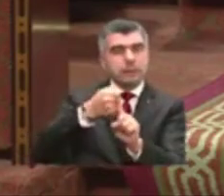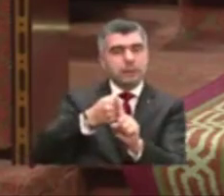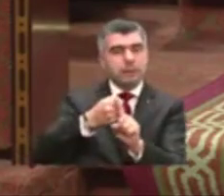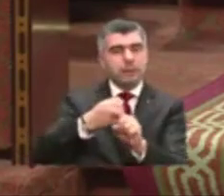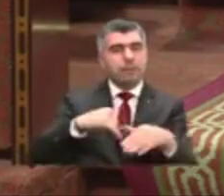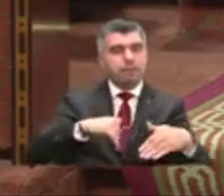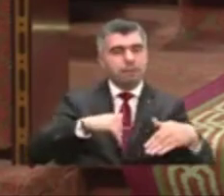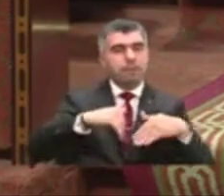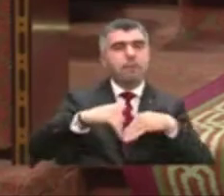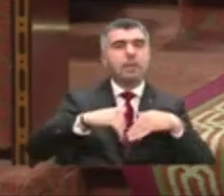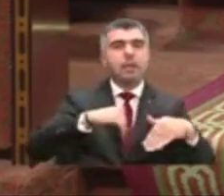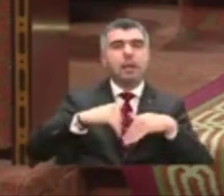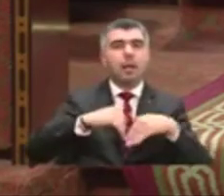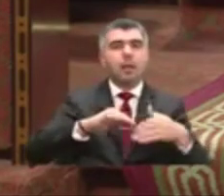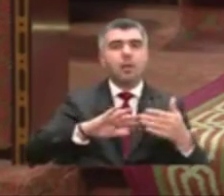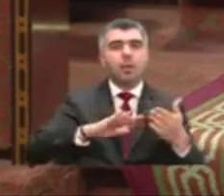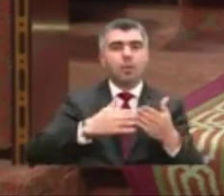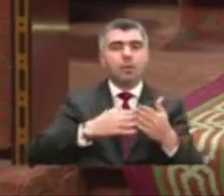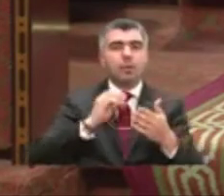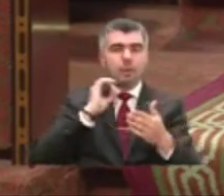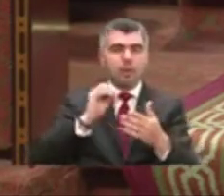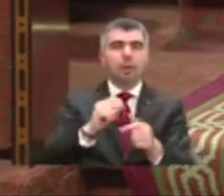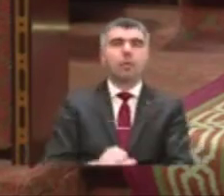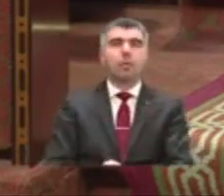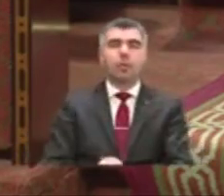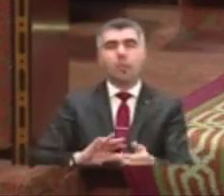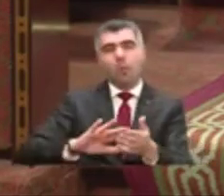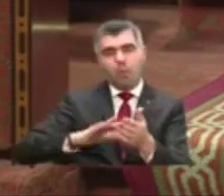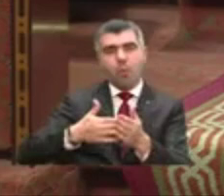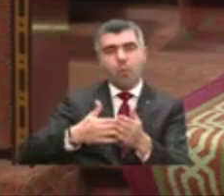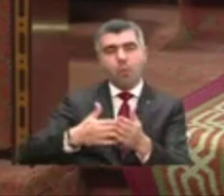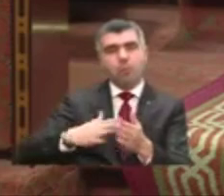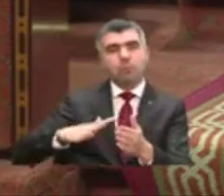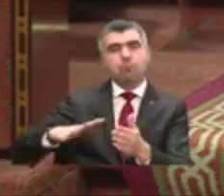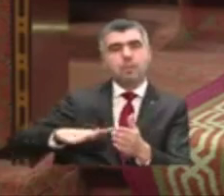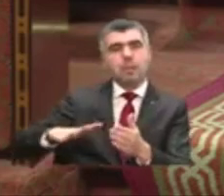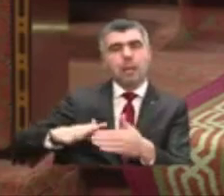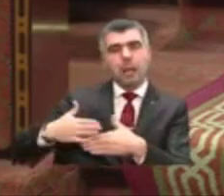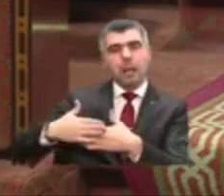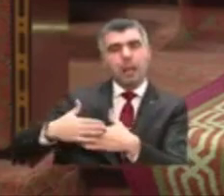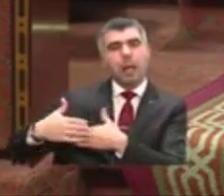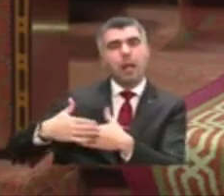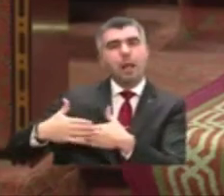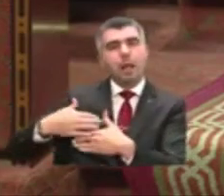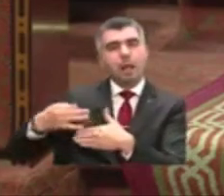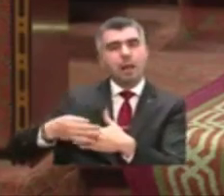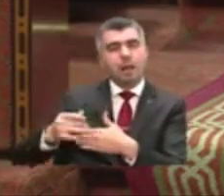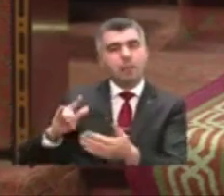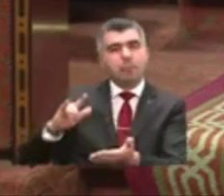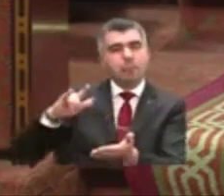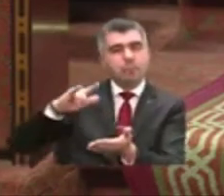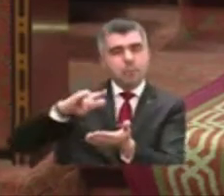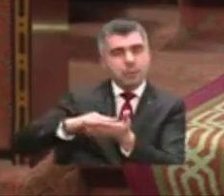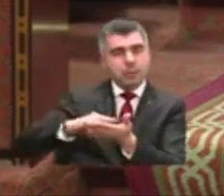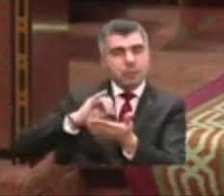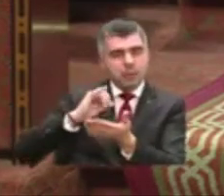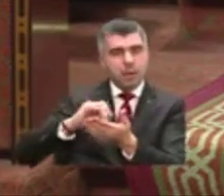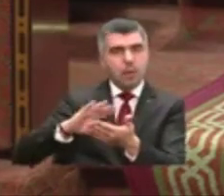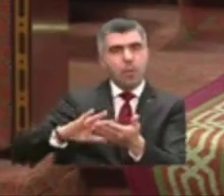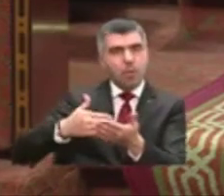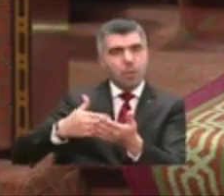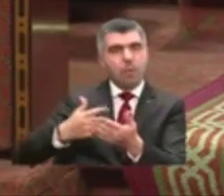ونقلصوا من الضغط على هذه الساكنه وعلى كذلك ساكنه في هذه المناطق بالنسبه للبوسكوره